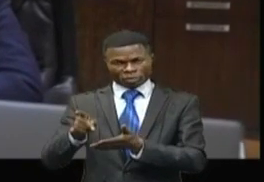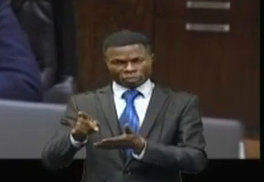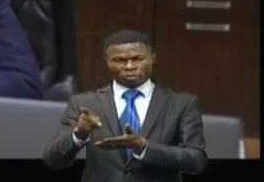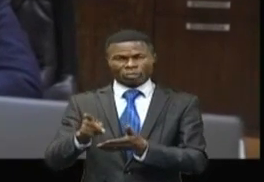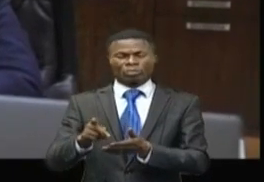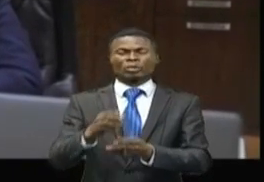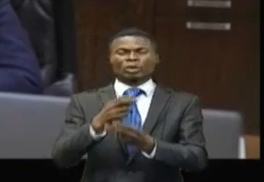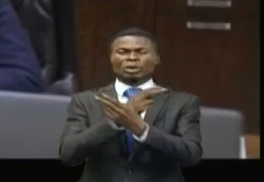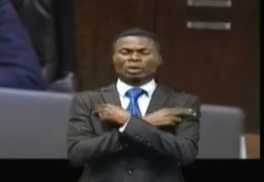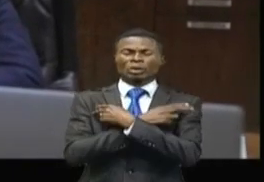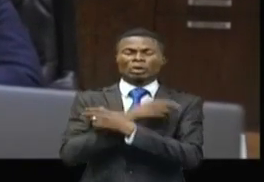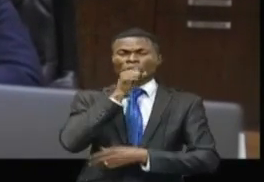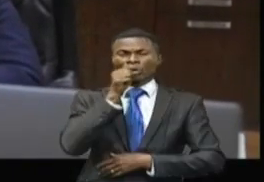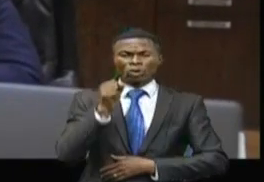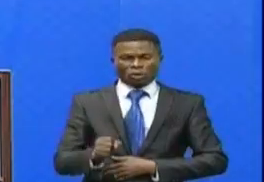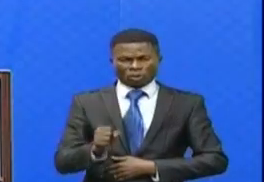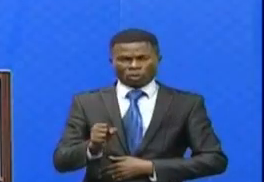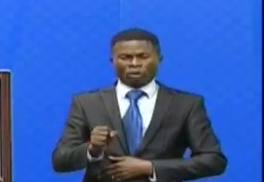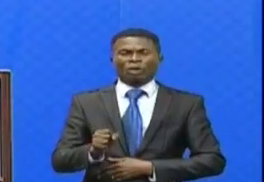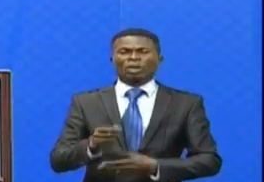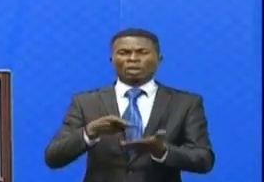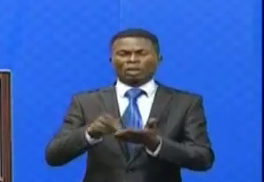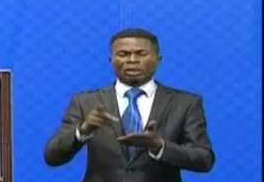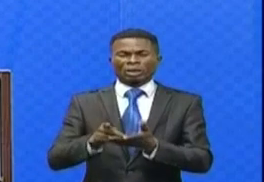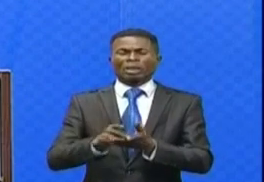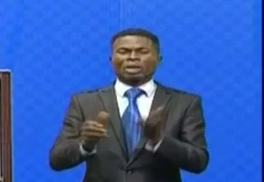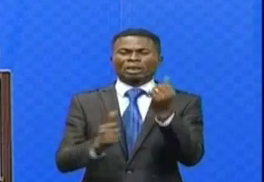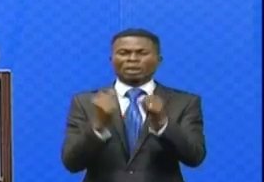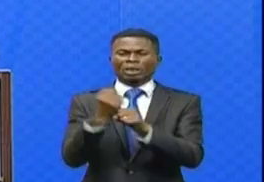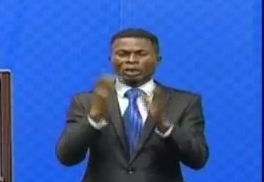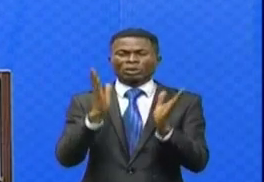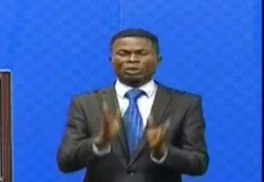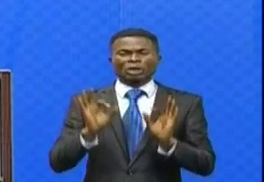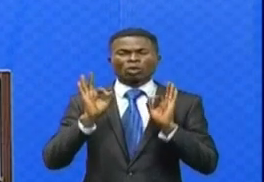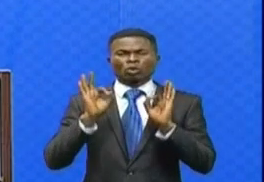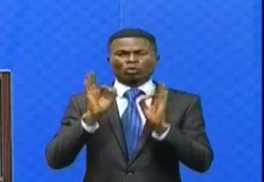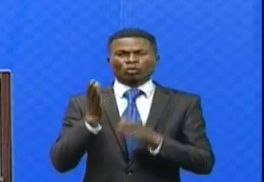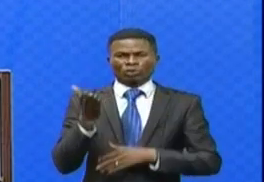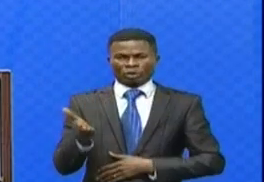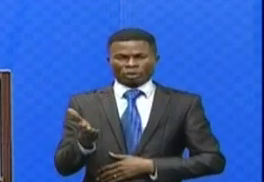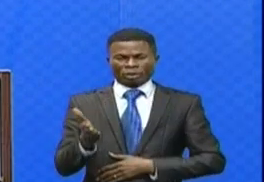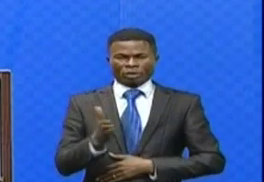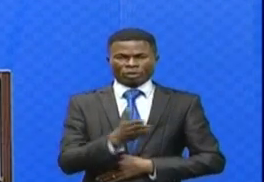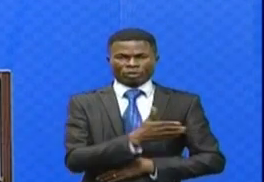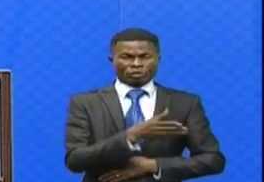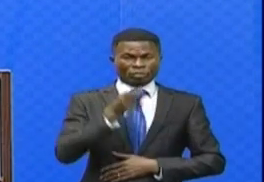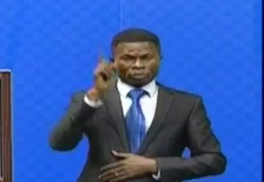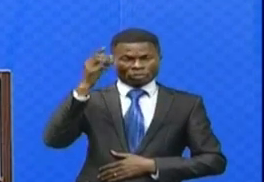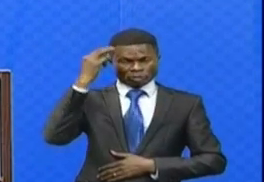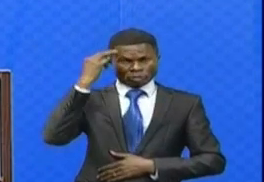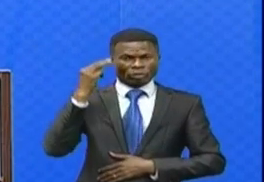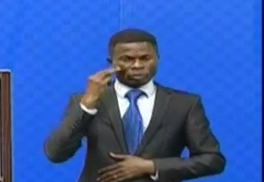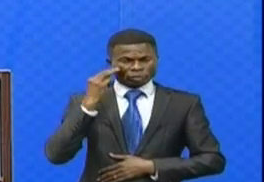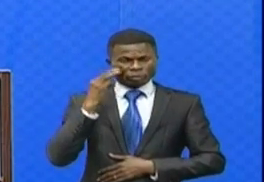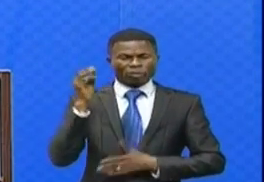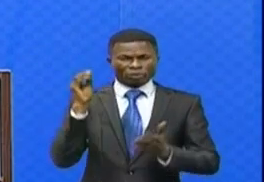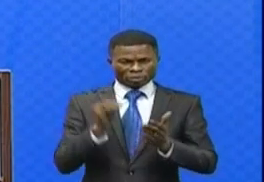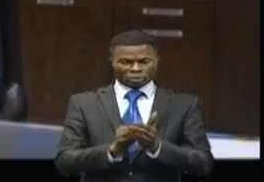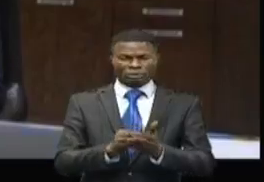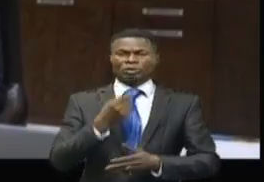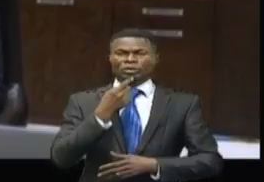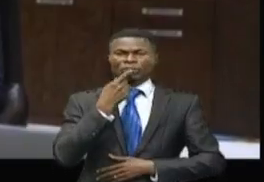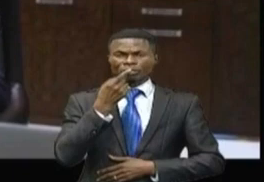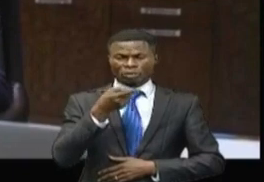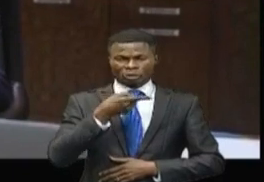retraite ainsi que la gestion d'une nouvelle unité le premier ministre a par la même occasion